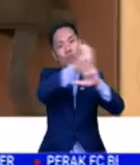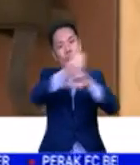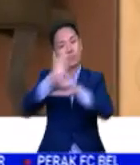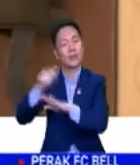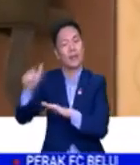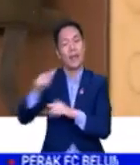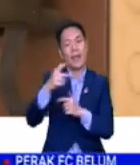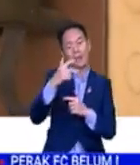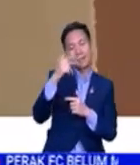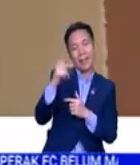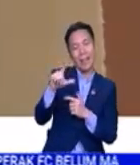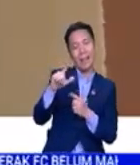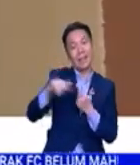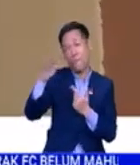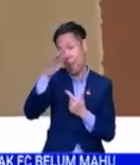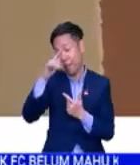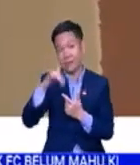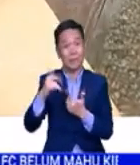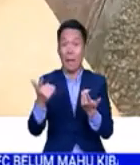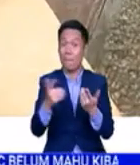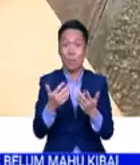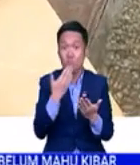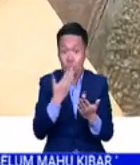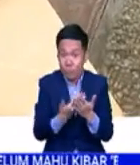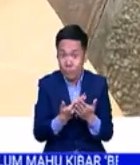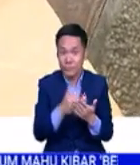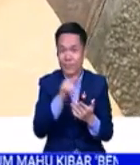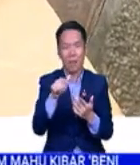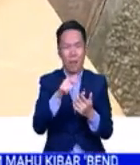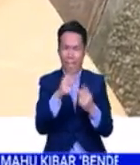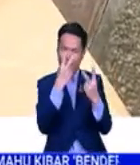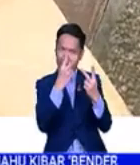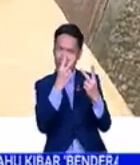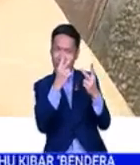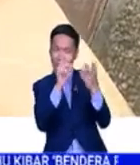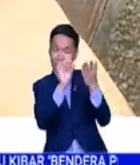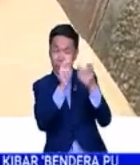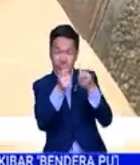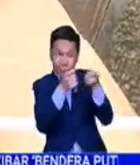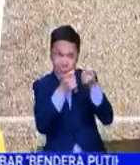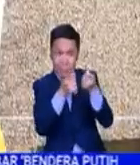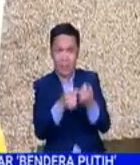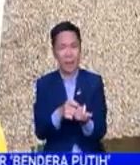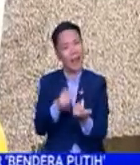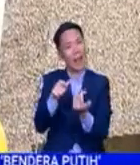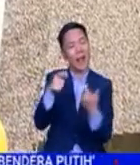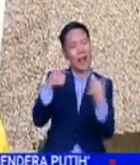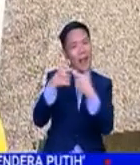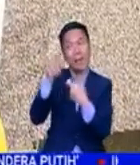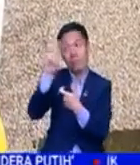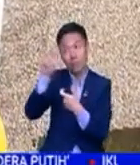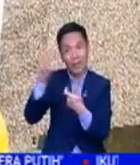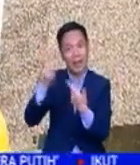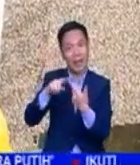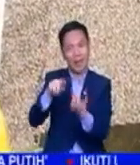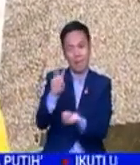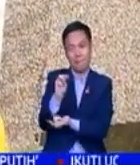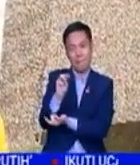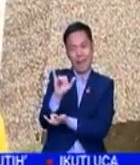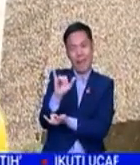antara kelebihan Mito pintar pengguna boleh memantau dan mengawal penggunaan elektrik menerusi gabungan foto dan aplikasi